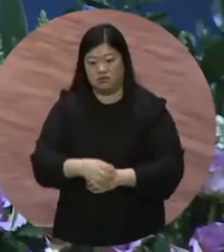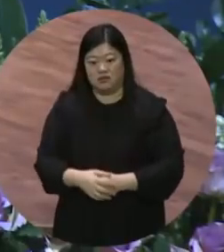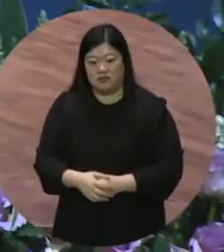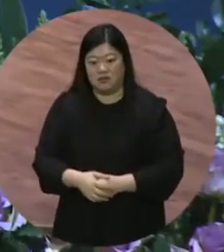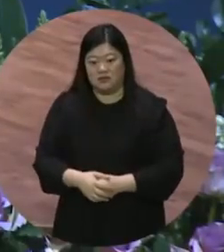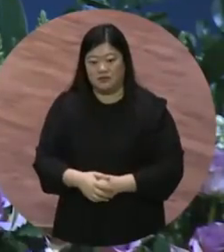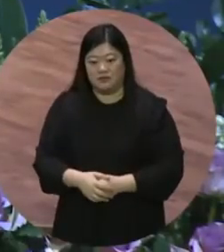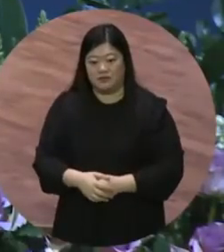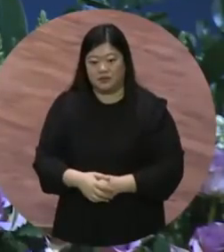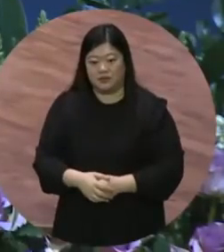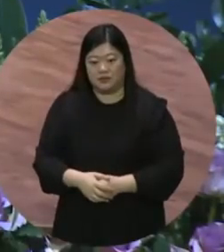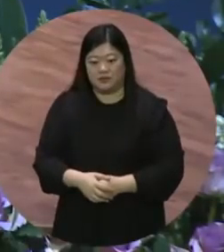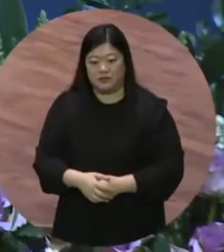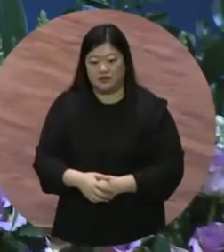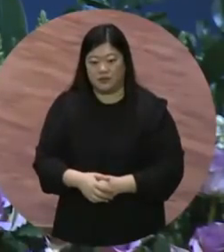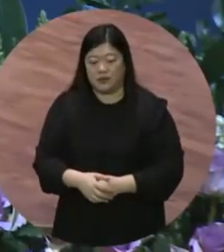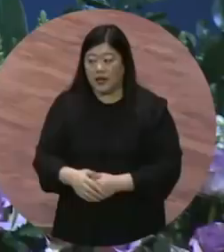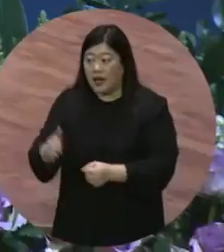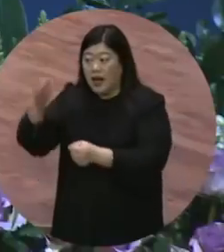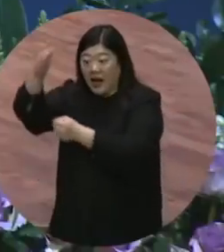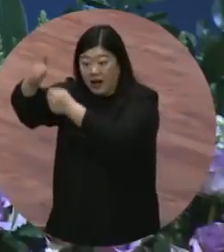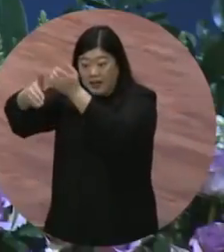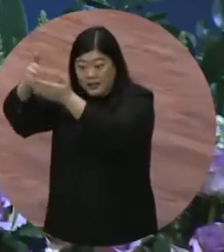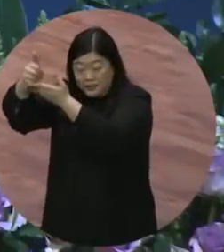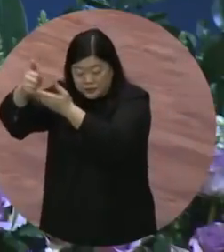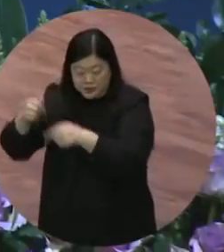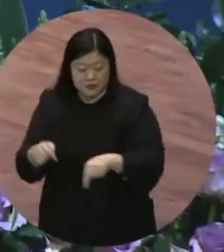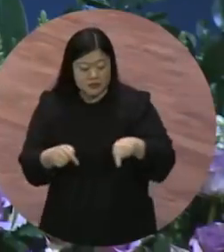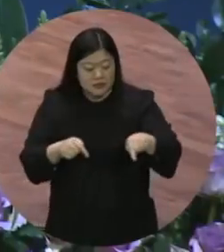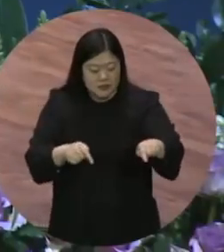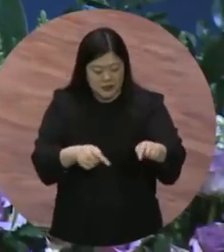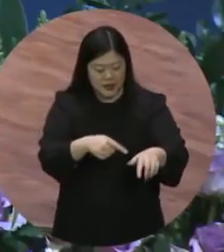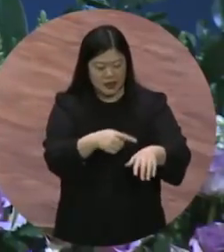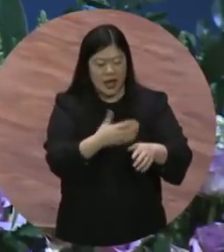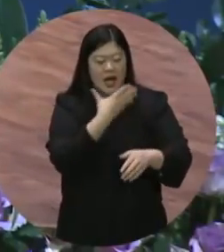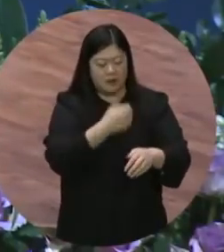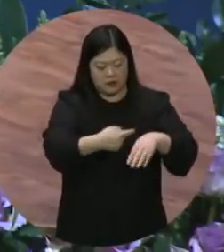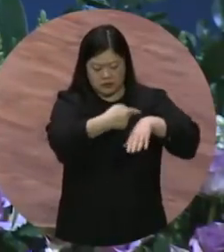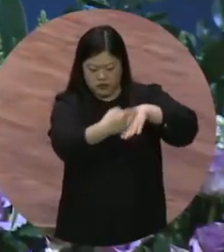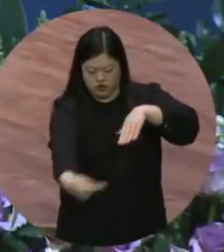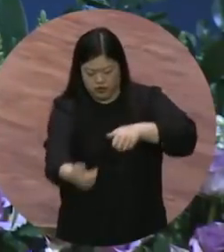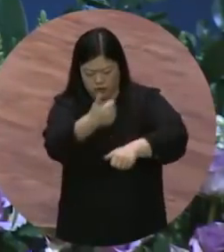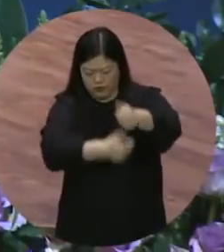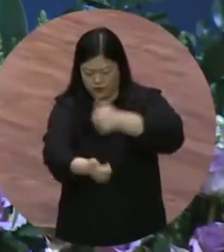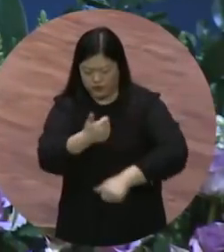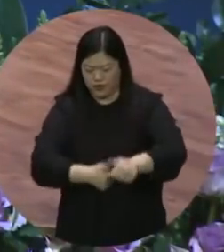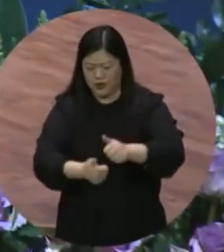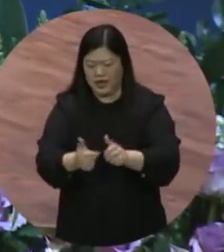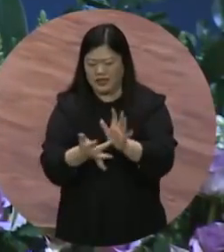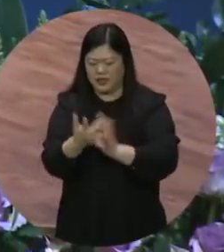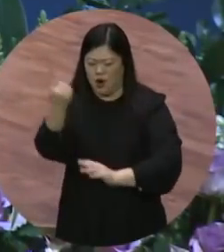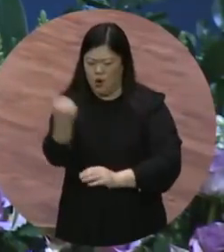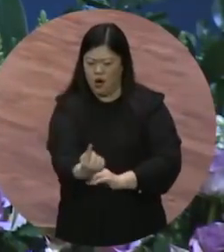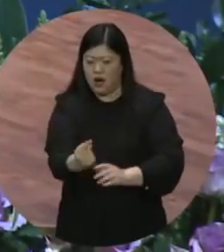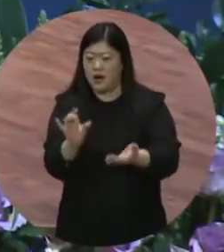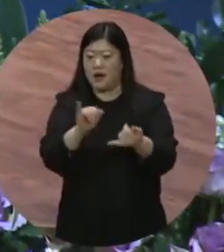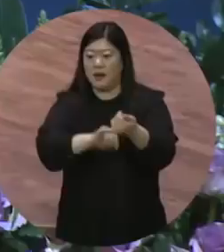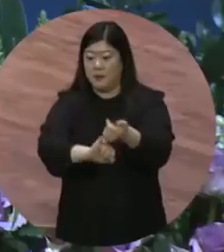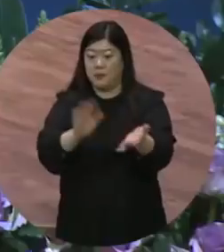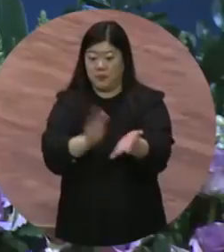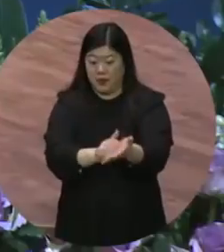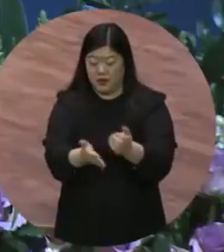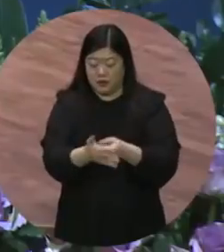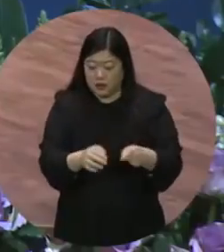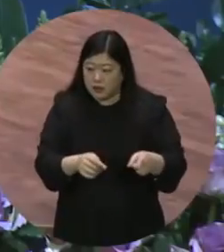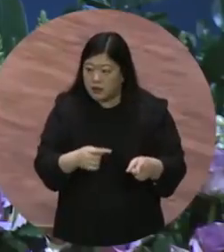3장 15절의 성취자임에도 불구하고 하란에서 15년 동안 어정쩡한 상태에 있는 아브라함의 모습을 볼 수가